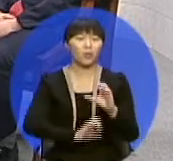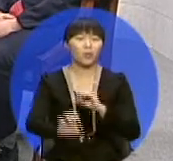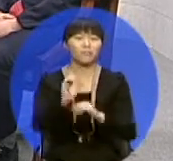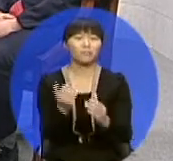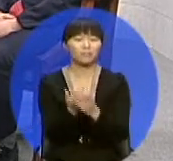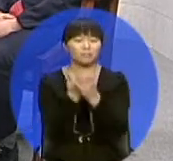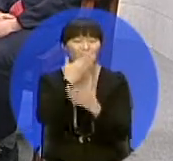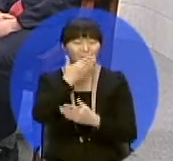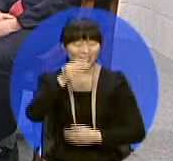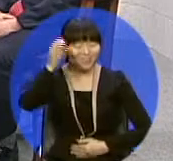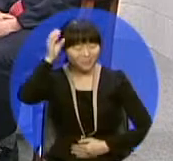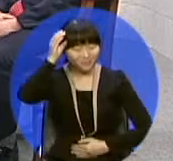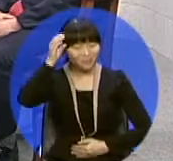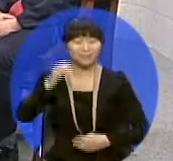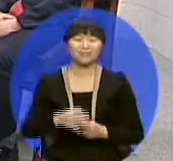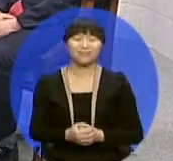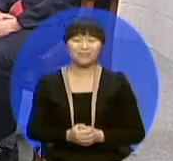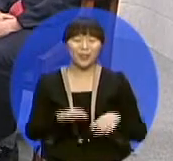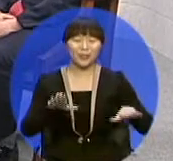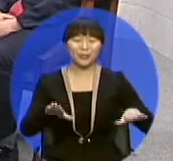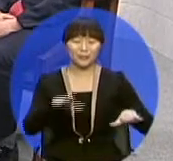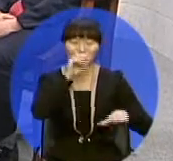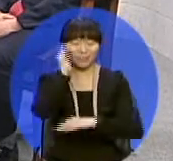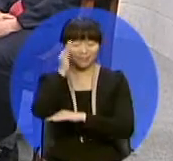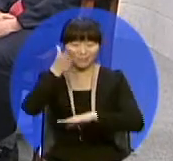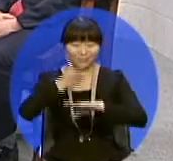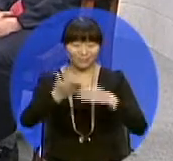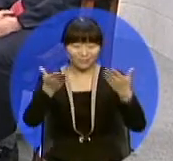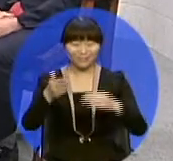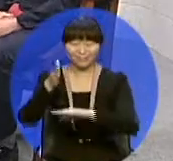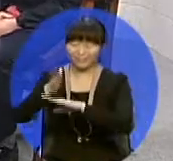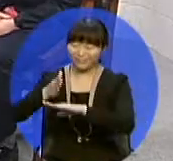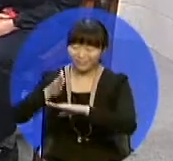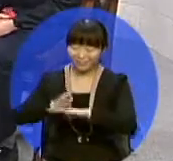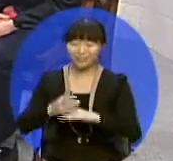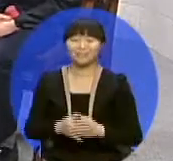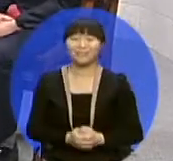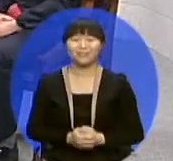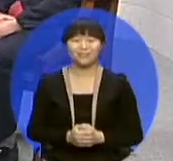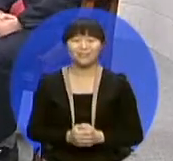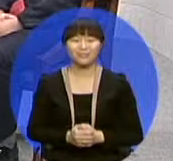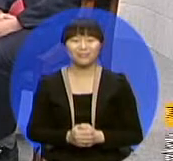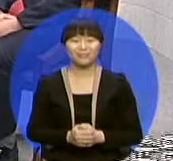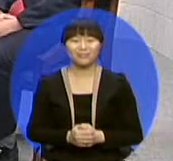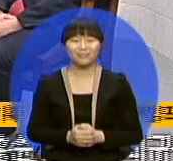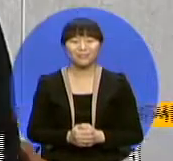더욱 발전할 수 있기를 기대해 보겠습니다. 오늘 좋은 말씀 감사드립니다. 감사합니다.